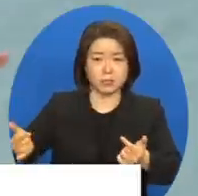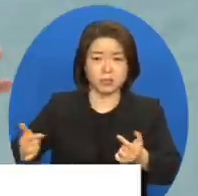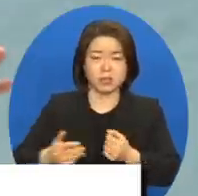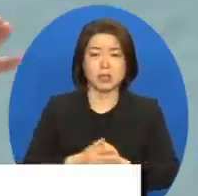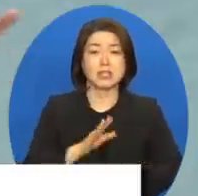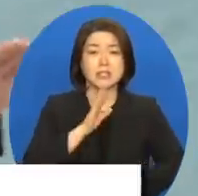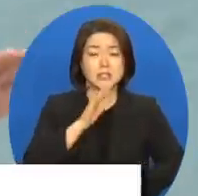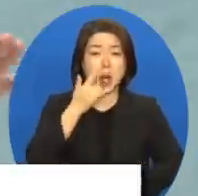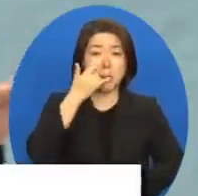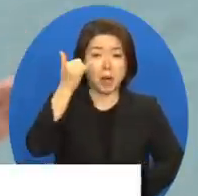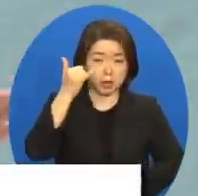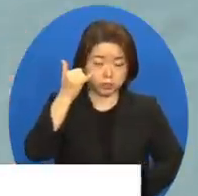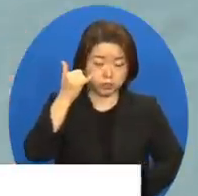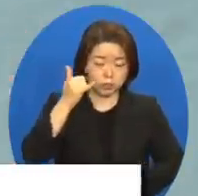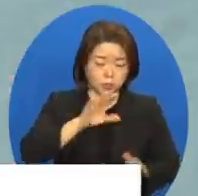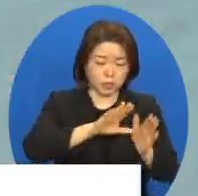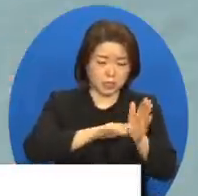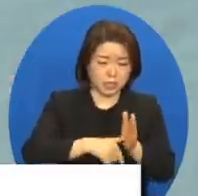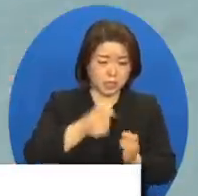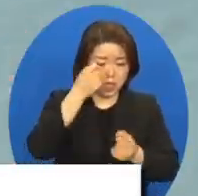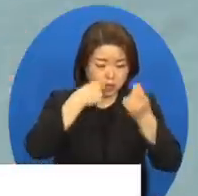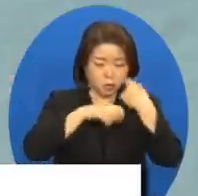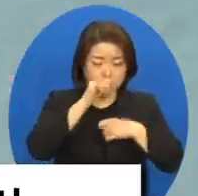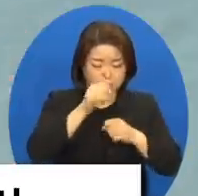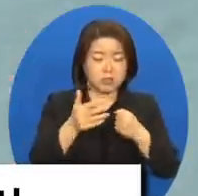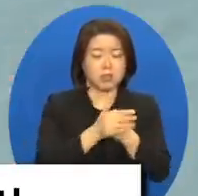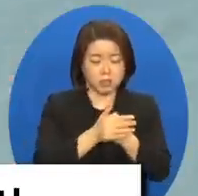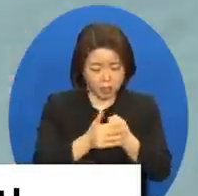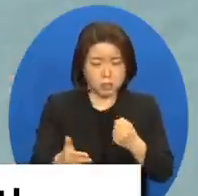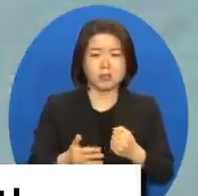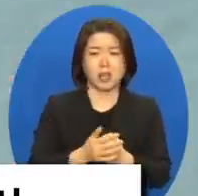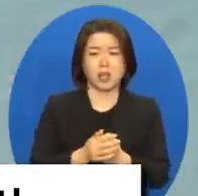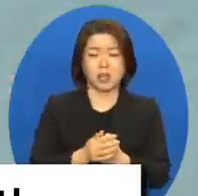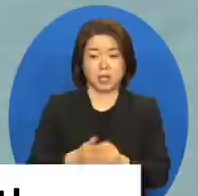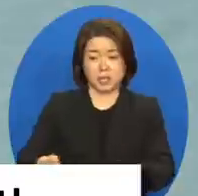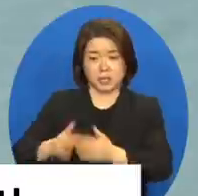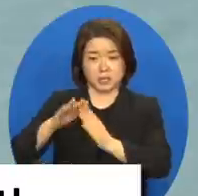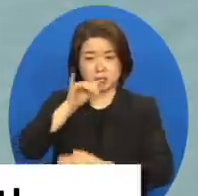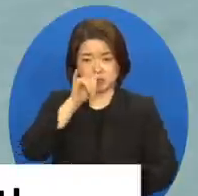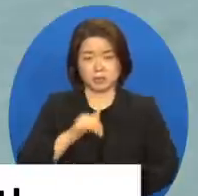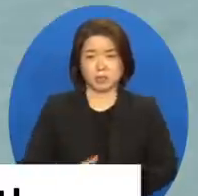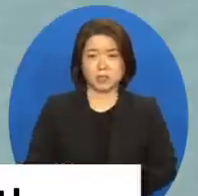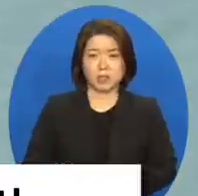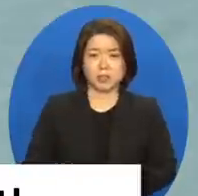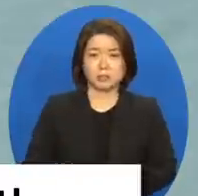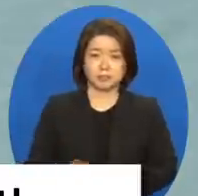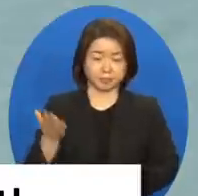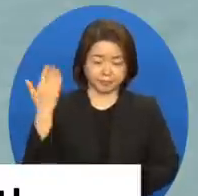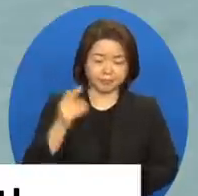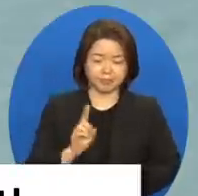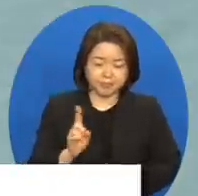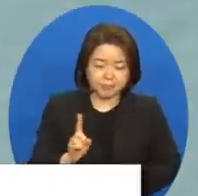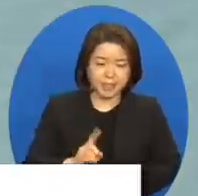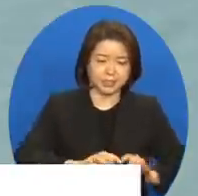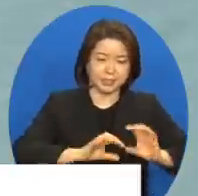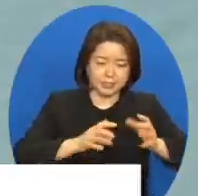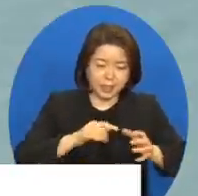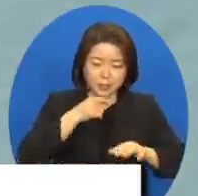정말 부모 세대의 눈물이 있어서 있는 거예요. 그런데 한 번은 나라와 민족과 이민족의 통일을